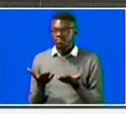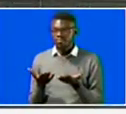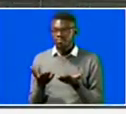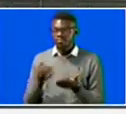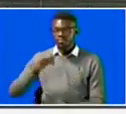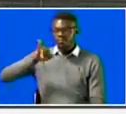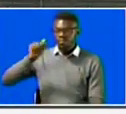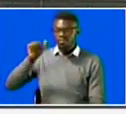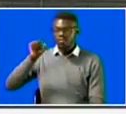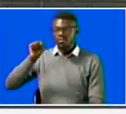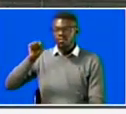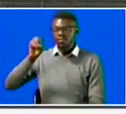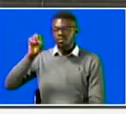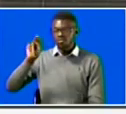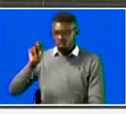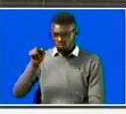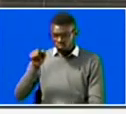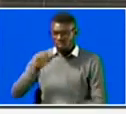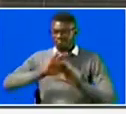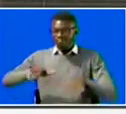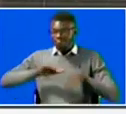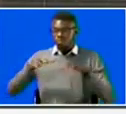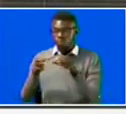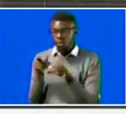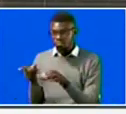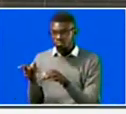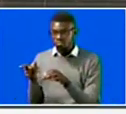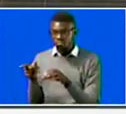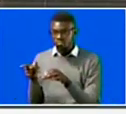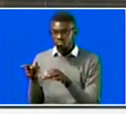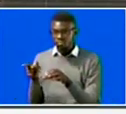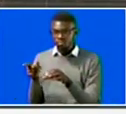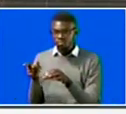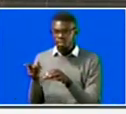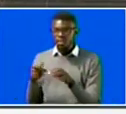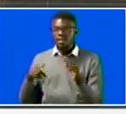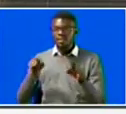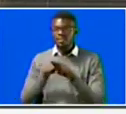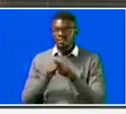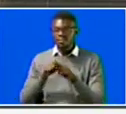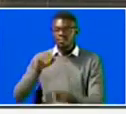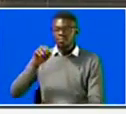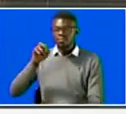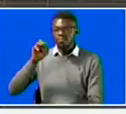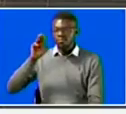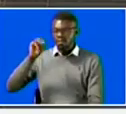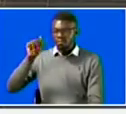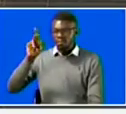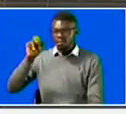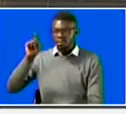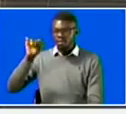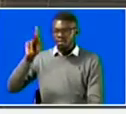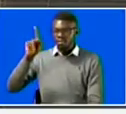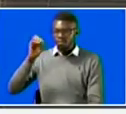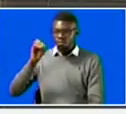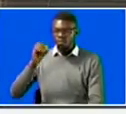Jason Danford, na samaki mkuu. Yule jina yake ya kisanii na Romantico ambaye ni Mexico wako based